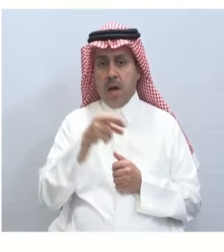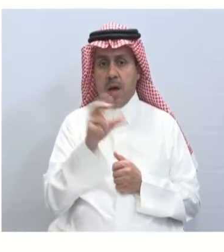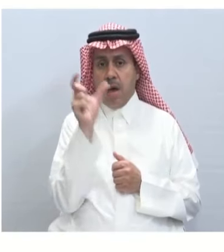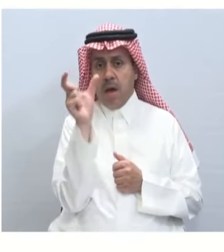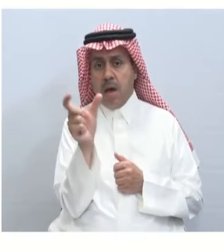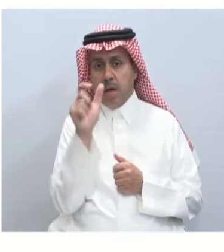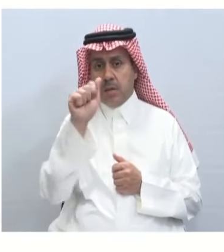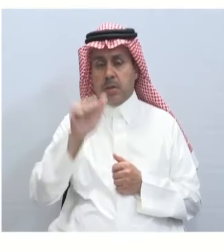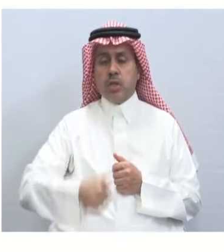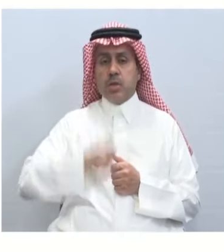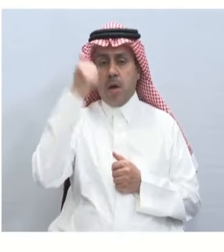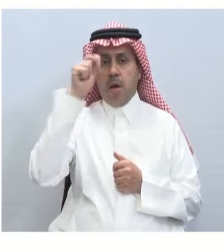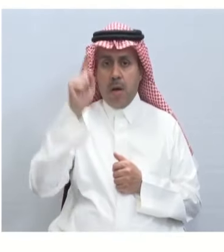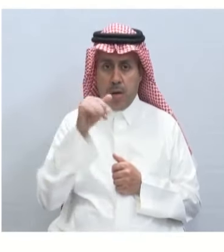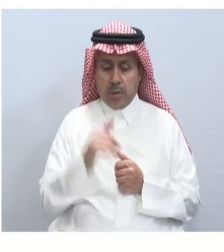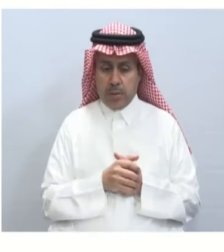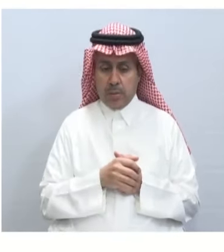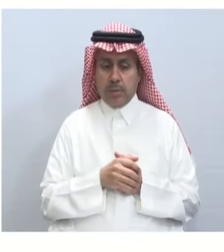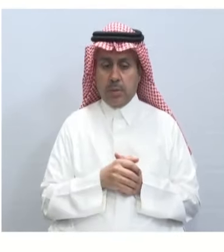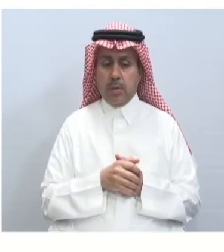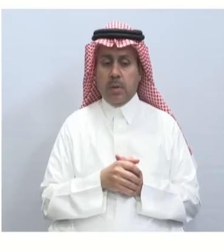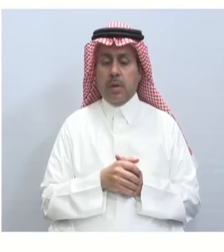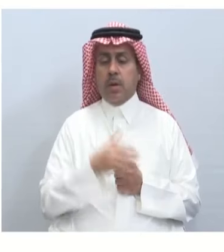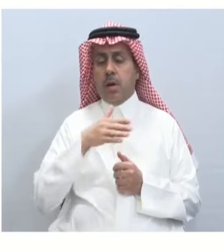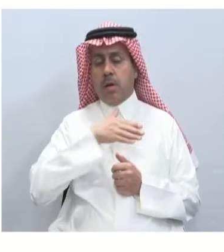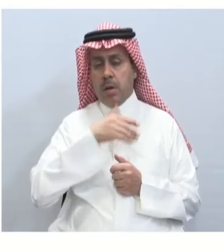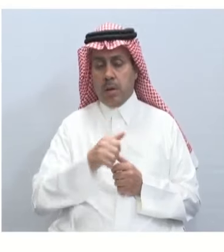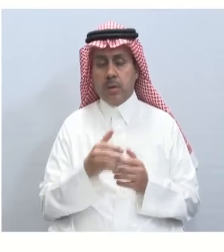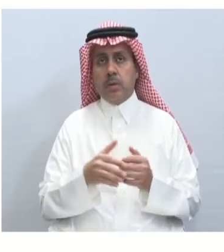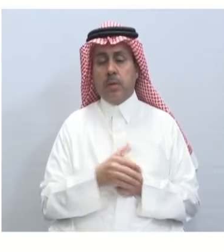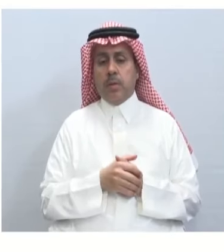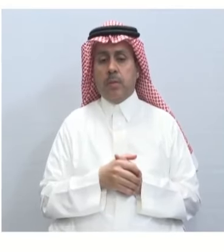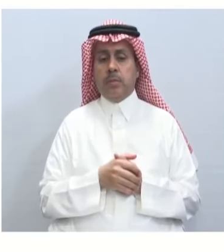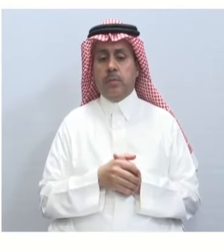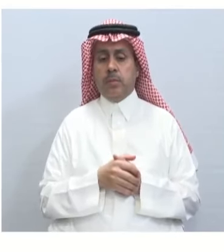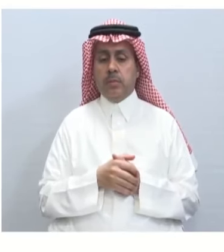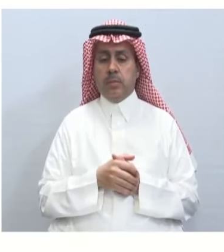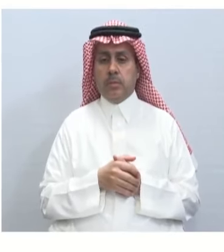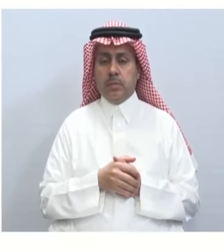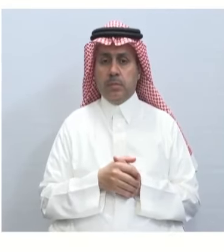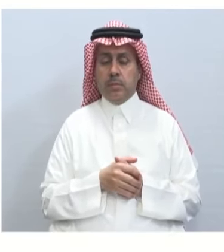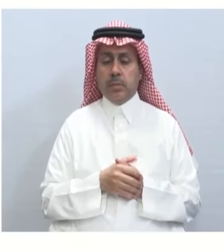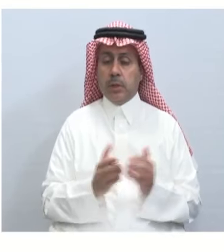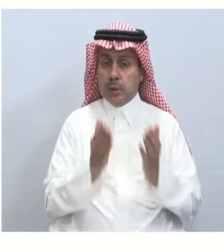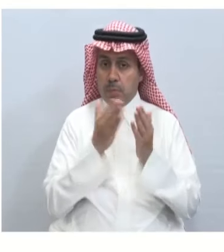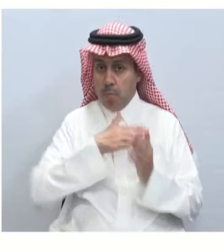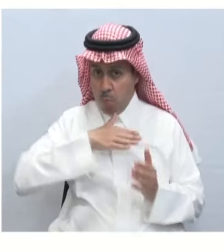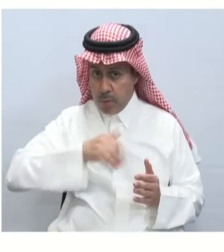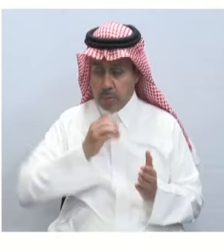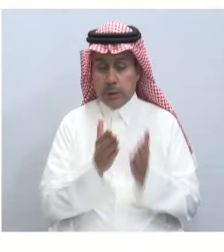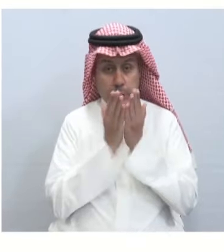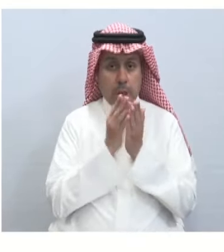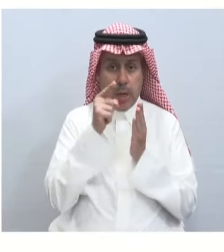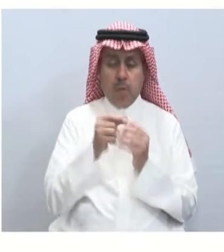الانصاري انس بن مالك ابن النظر الانصاري دعا له النبي صلى الله عليه